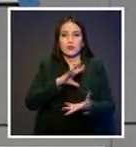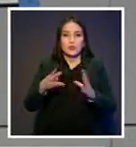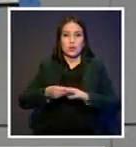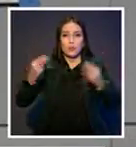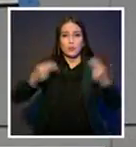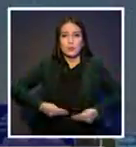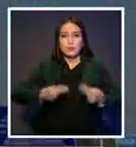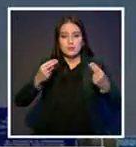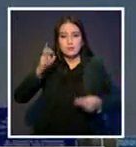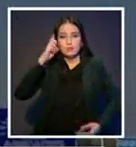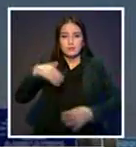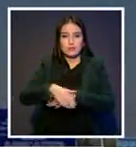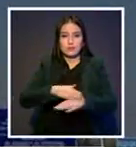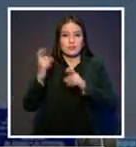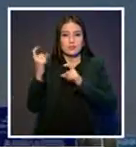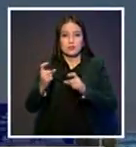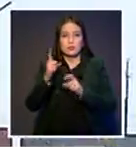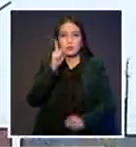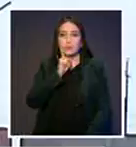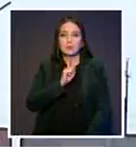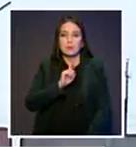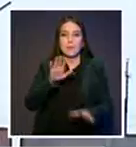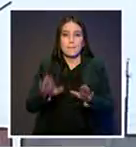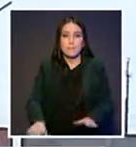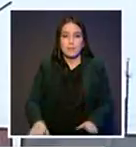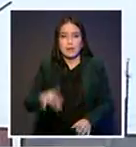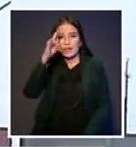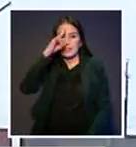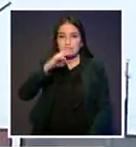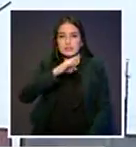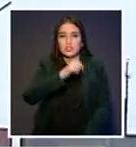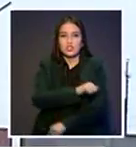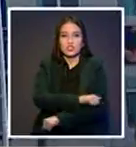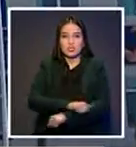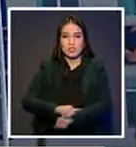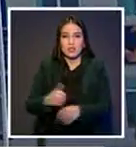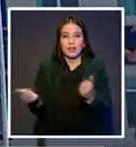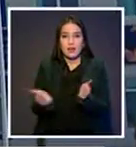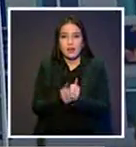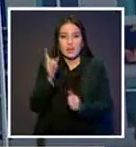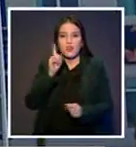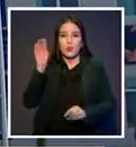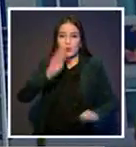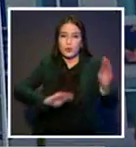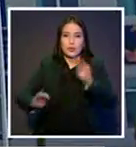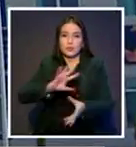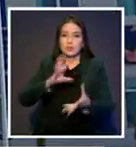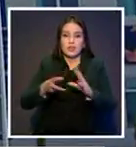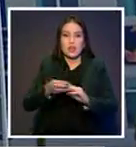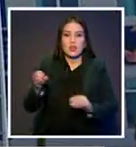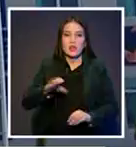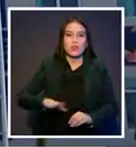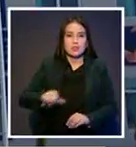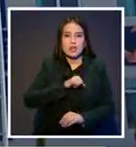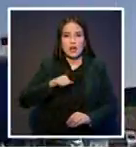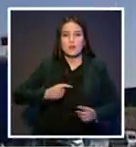елімізді халықаралық көлік логистика жүйесімен біріктіретін бекет. Сондықтан Қазақстанда шекара маңындағы инфрақұрылымды дамыту ісі Еуразияның ең ірі логистикалық